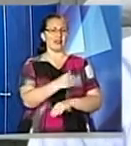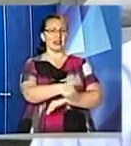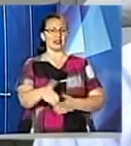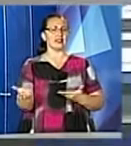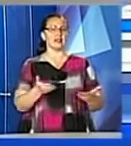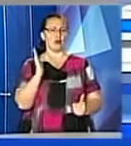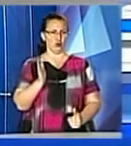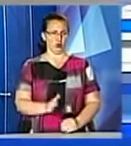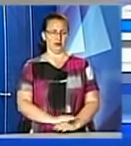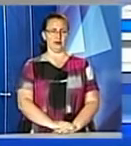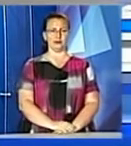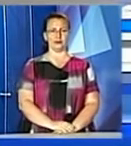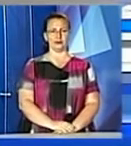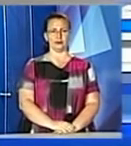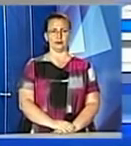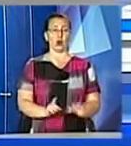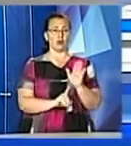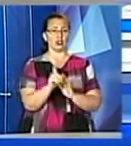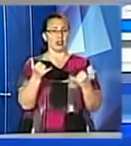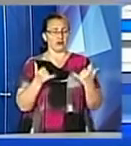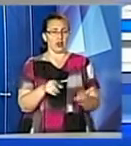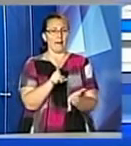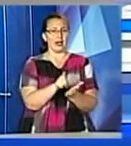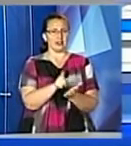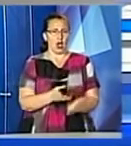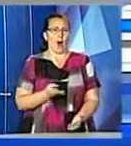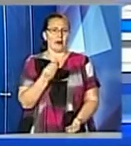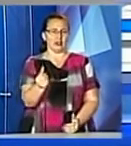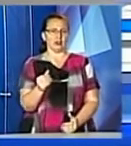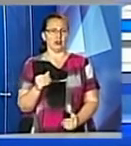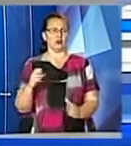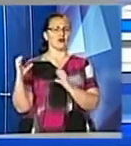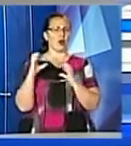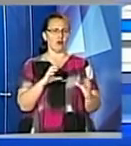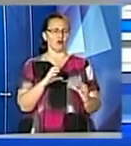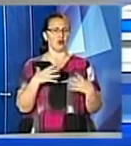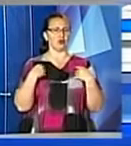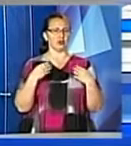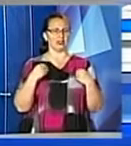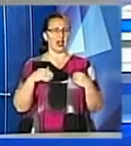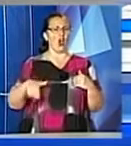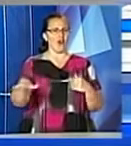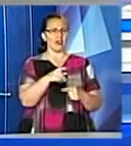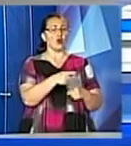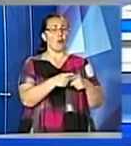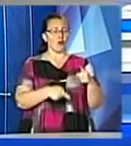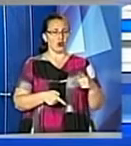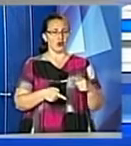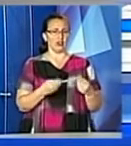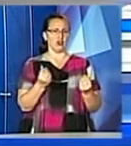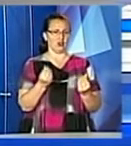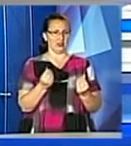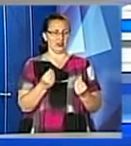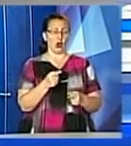де будуть. Відтепер пенсіонери платитимуть в маршрутках Львівщини половину від вартості проїзду. Нові